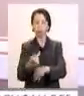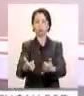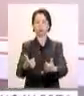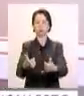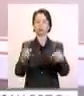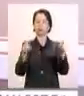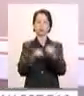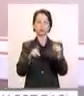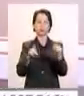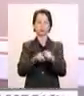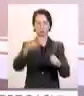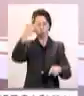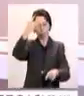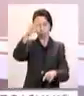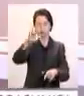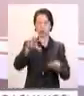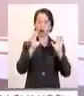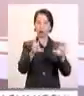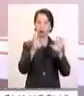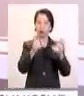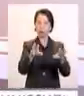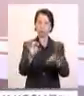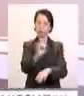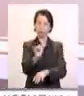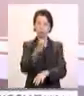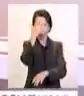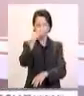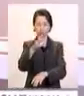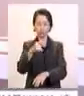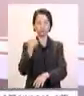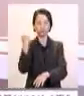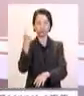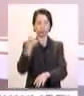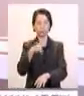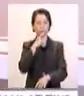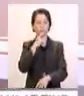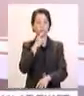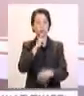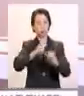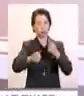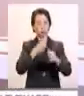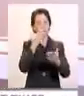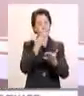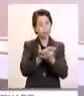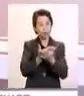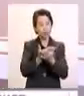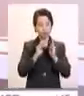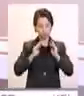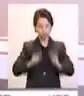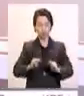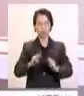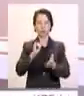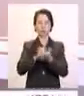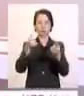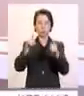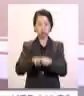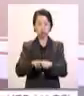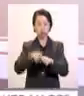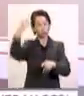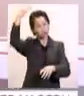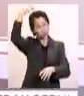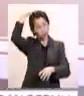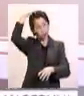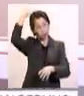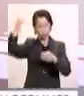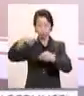juga bijaknya seekor anjing yang seringkali dikatakan rakan baik manusia. Itulah yang berlaku di Selangor